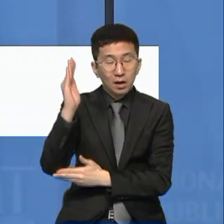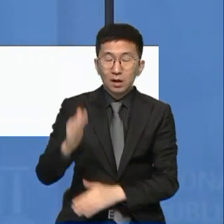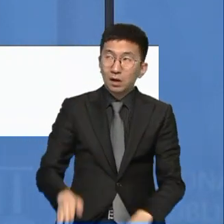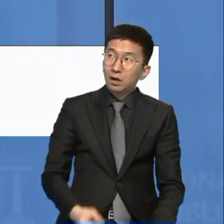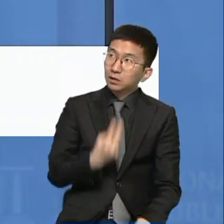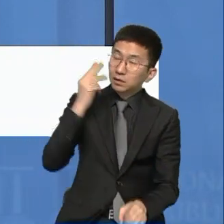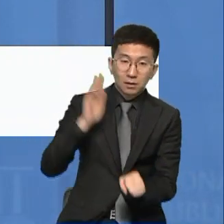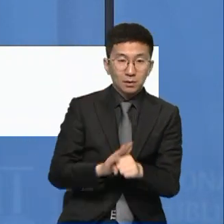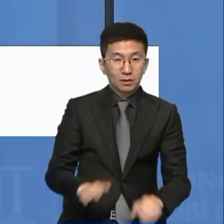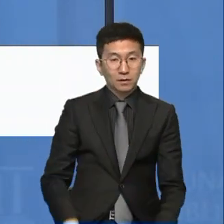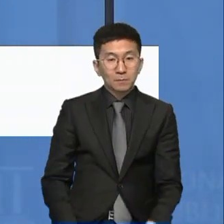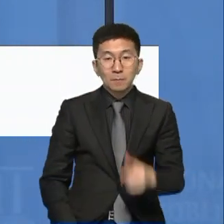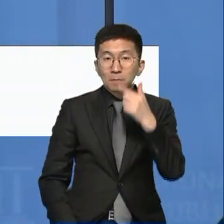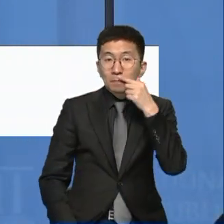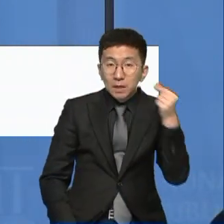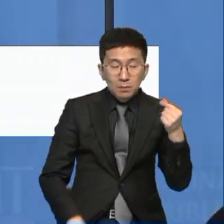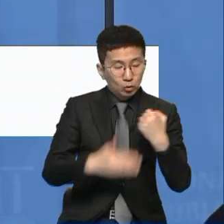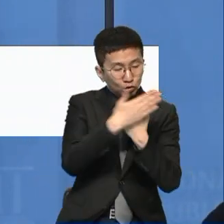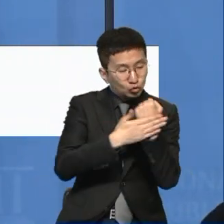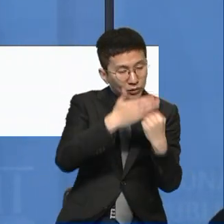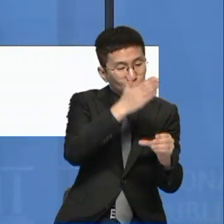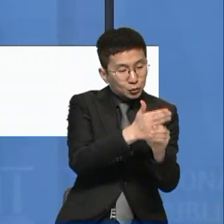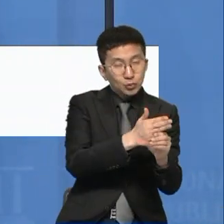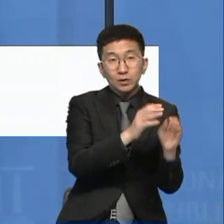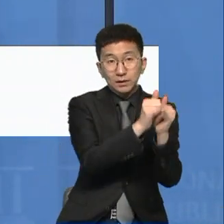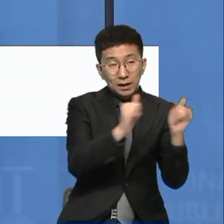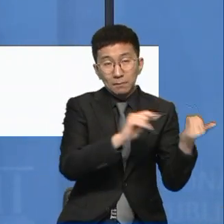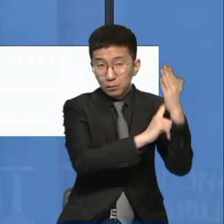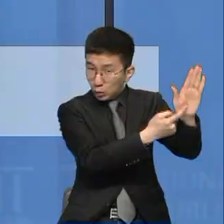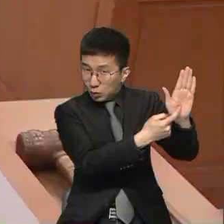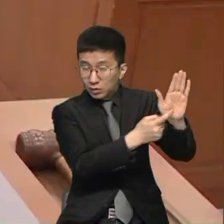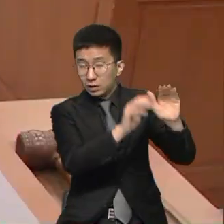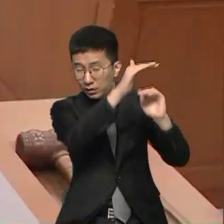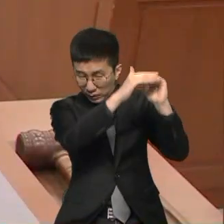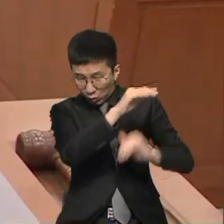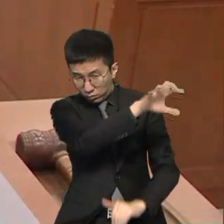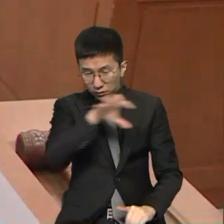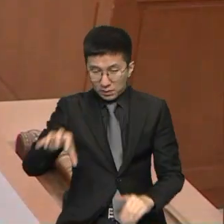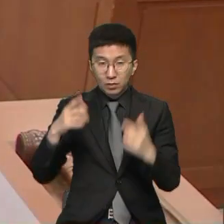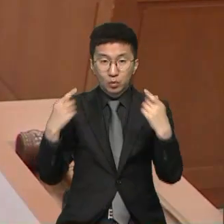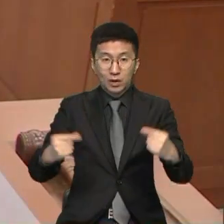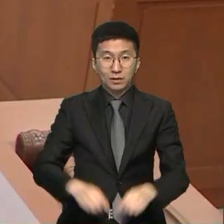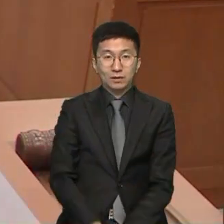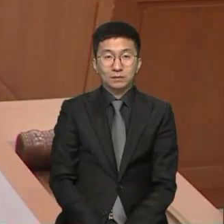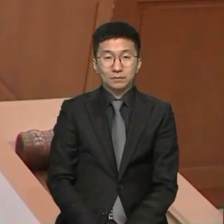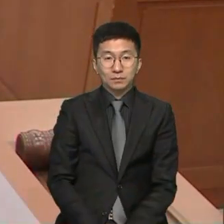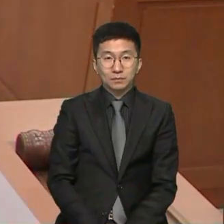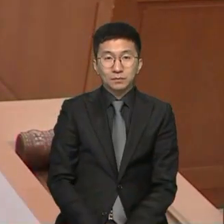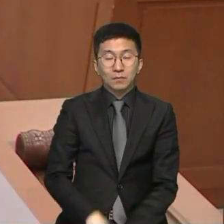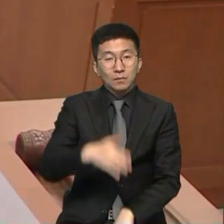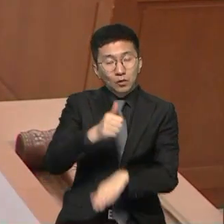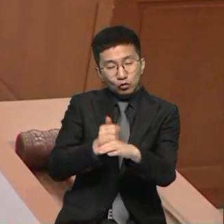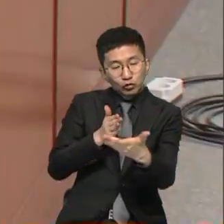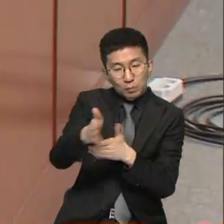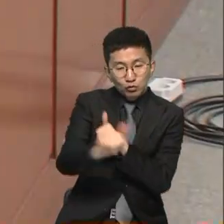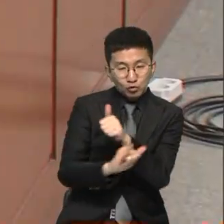소리입니까? 일본 우익의 주장을 듣는 듯 합니다. 공방은 상임위로